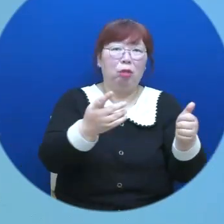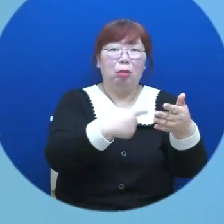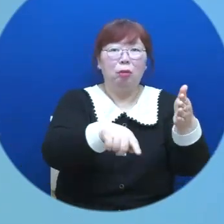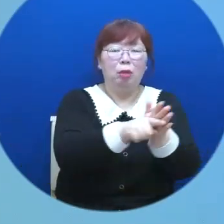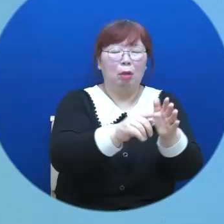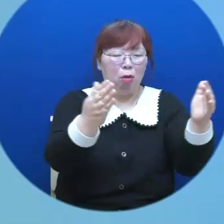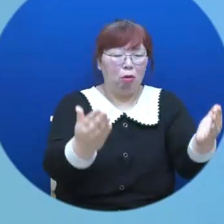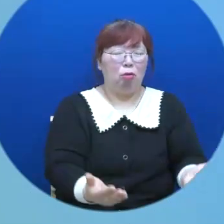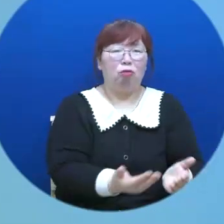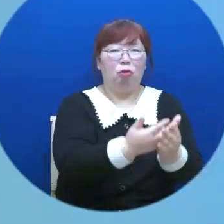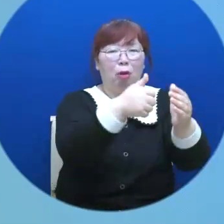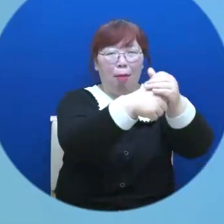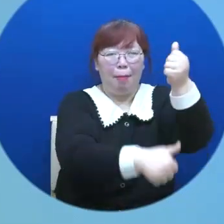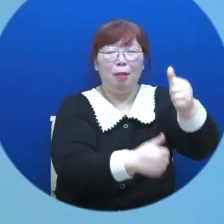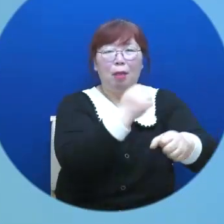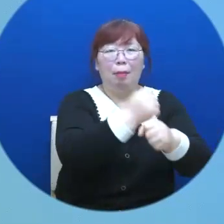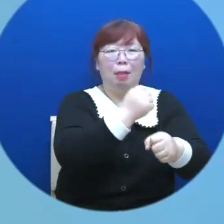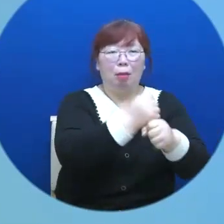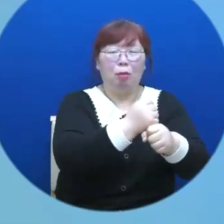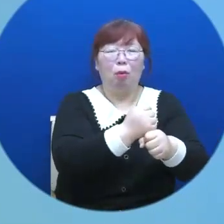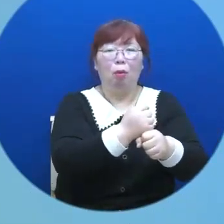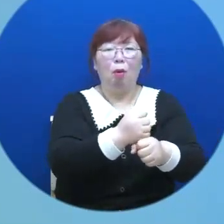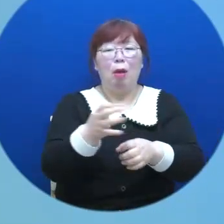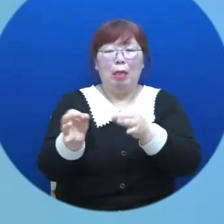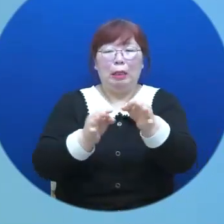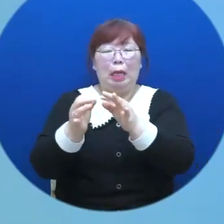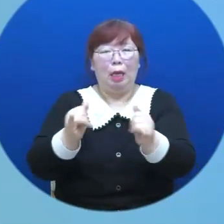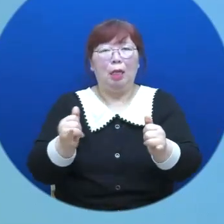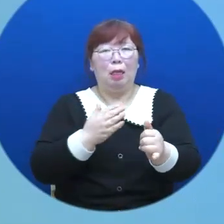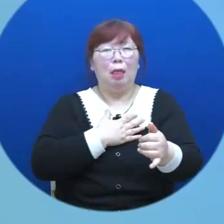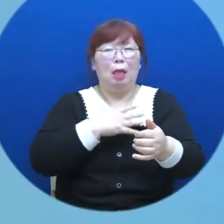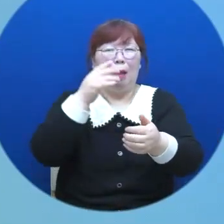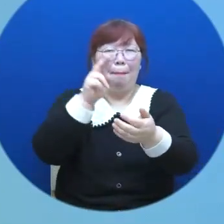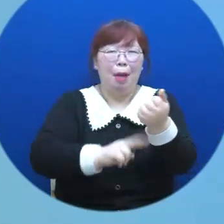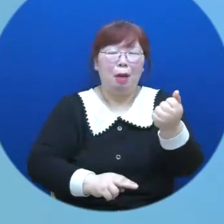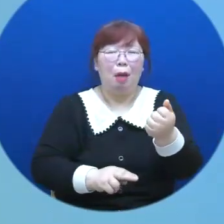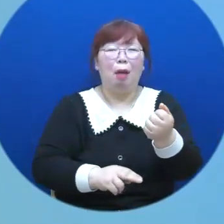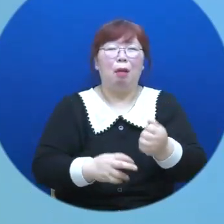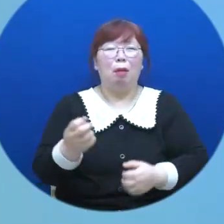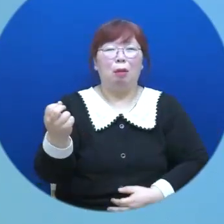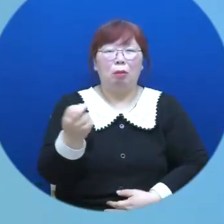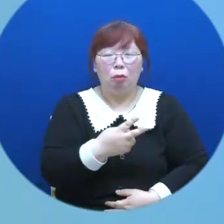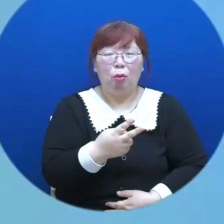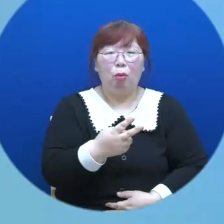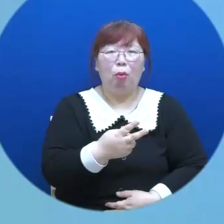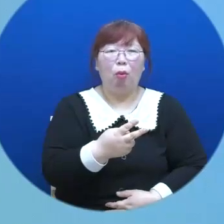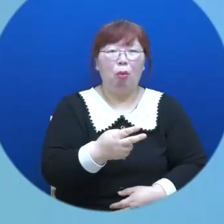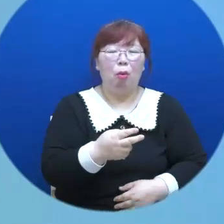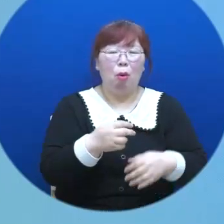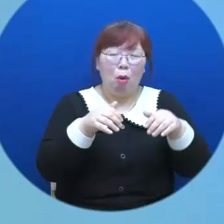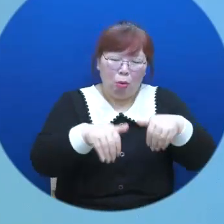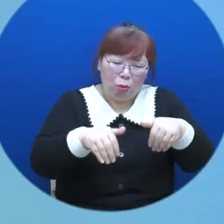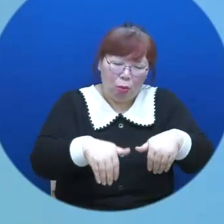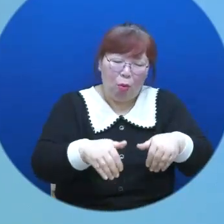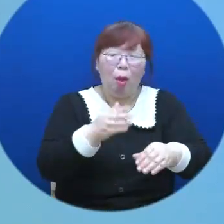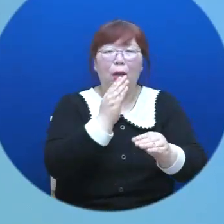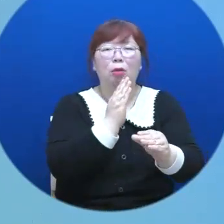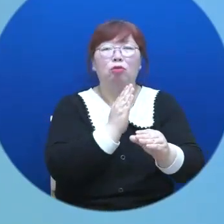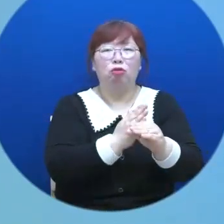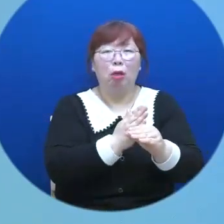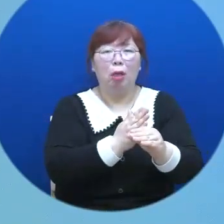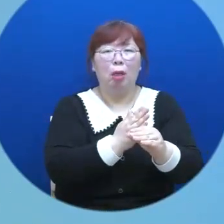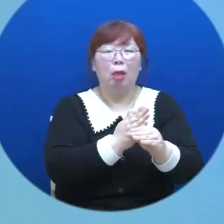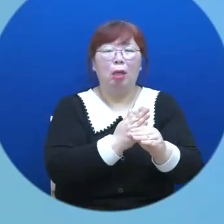집어넣고 때마침 지나가는 미디안 상인에게 자기를 팔아버리고 거기에다가 노예 생활을 하고 있을 때